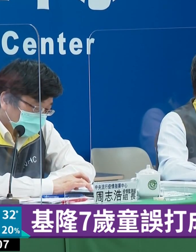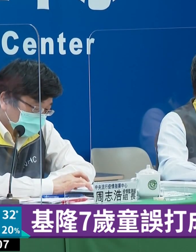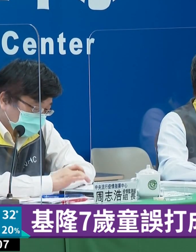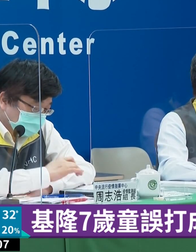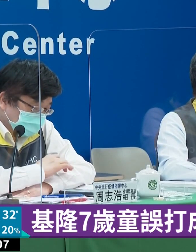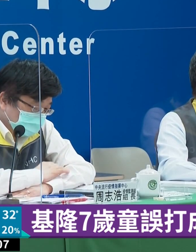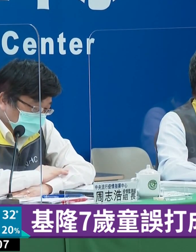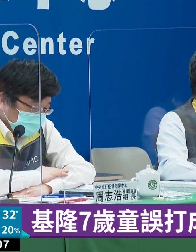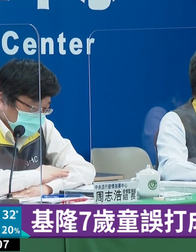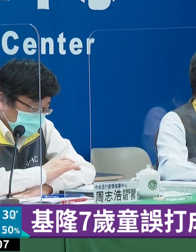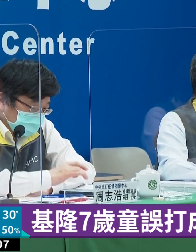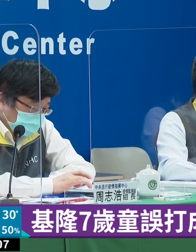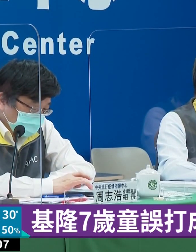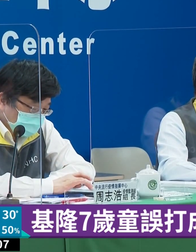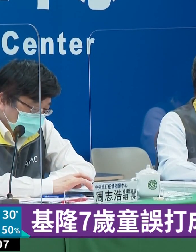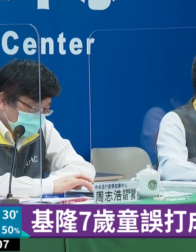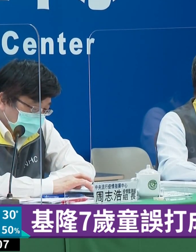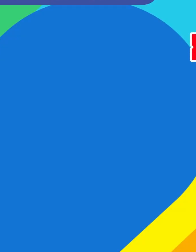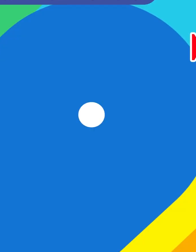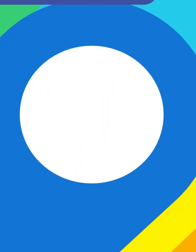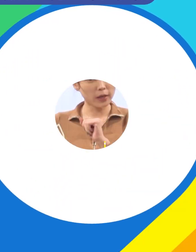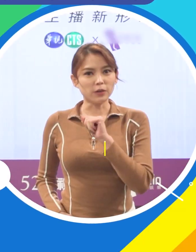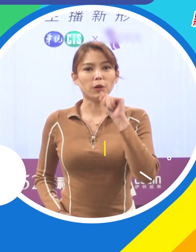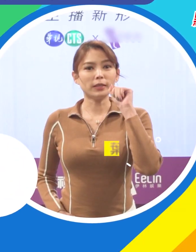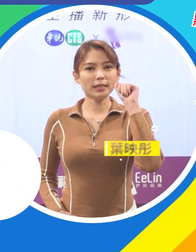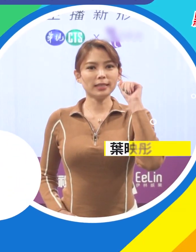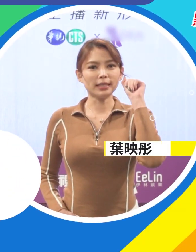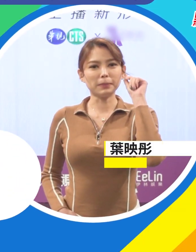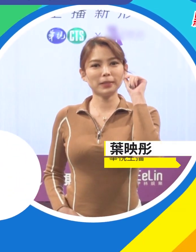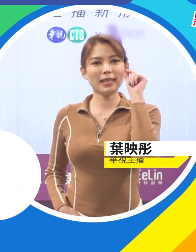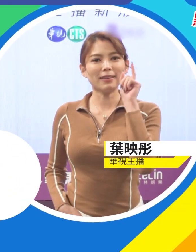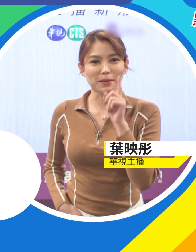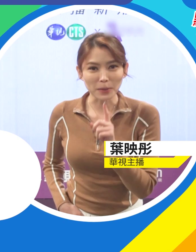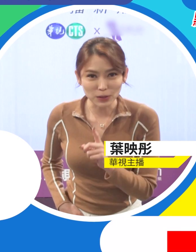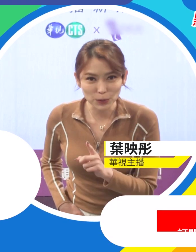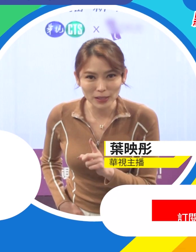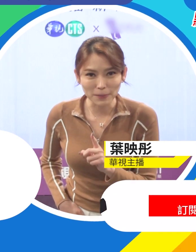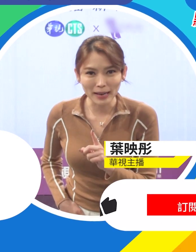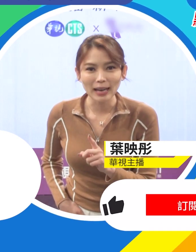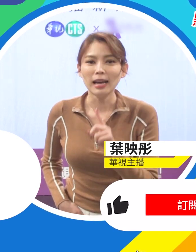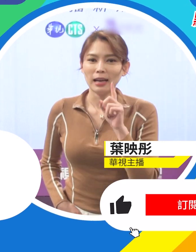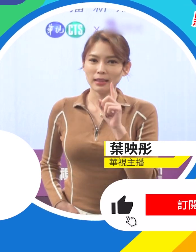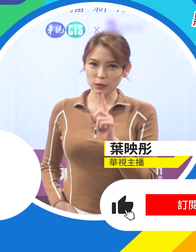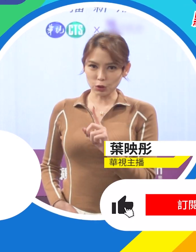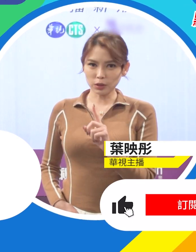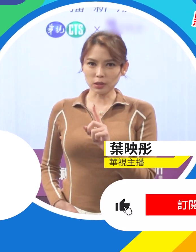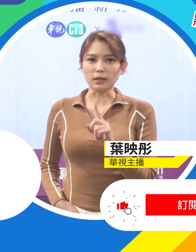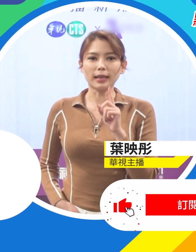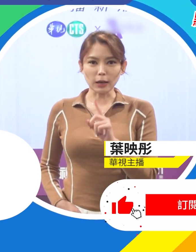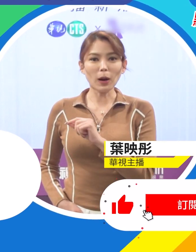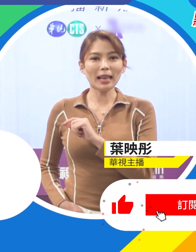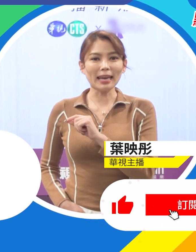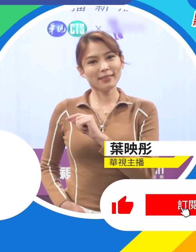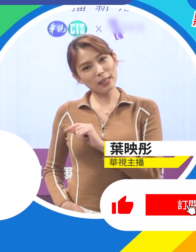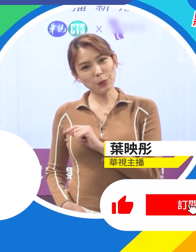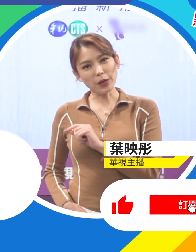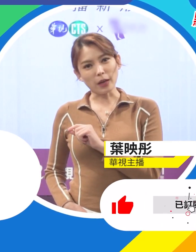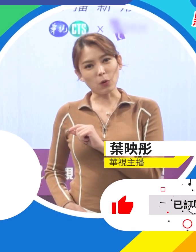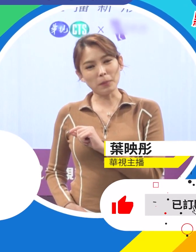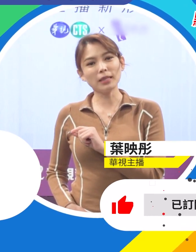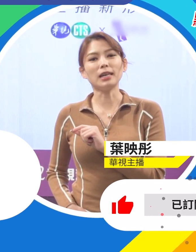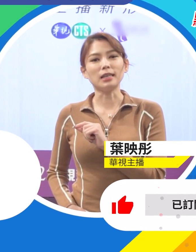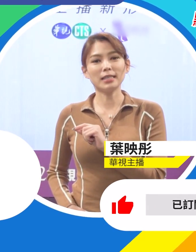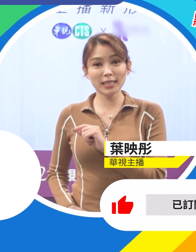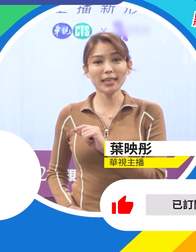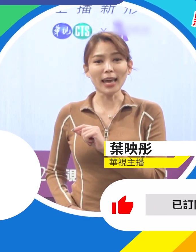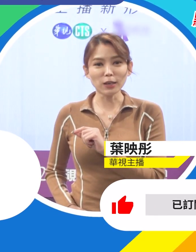意外。华视新闻陈凯生基隆报道。 观众朋友，有一件事情不知道你们做了吗？那就是赶快来订阅